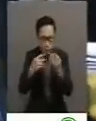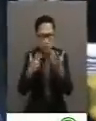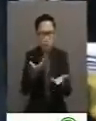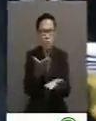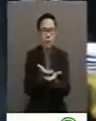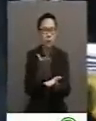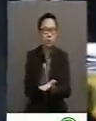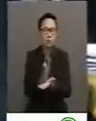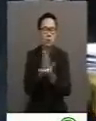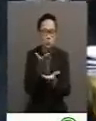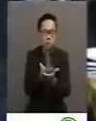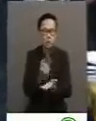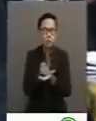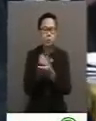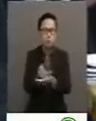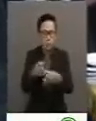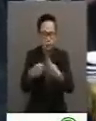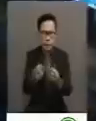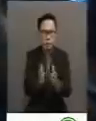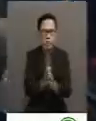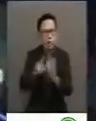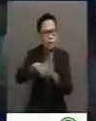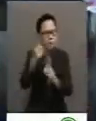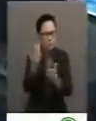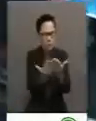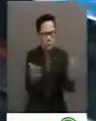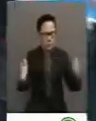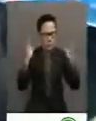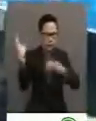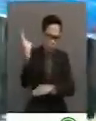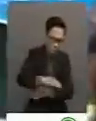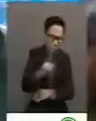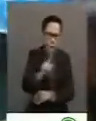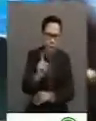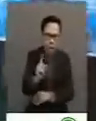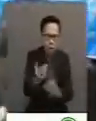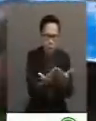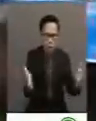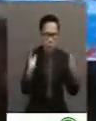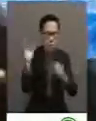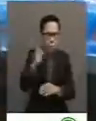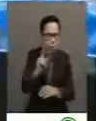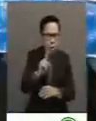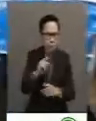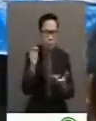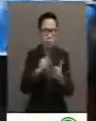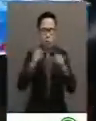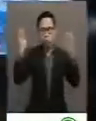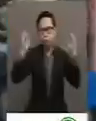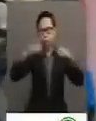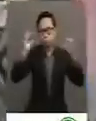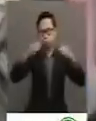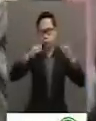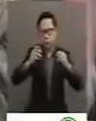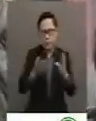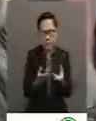อบเงินช่วยเหลือผู้ที่ได้รับผลกระทบสาเหตุที่ถล่มแบบนี้คุณทวันรัตน์คุณผู้ชมฝนตกหนักจนดินซุด